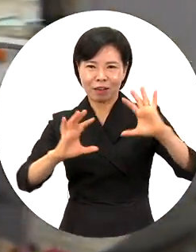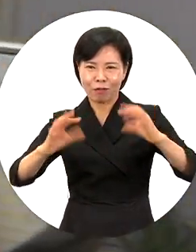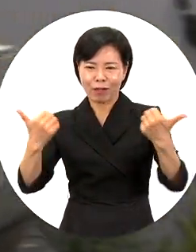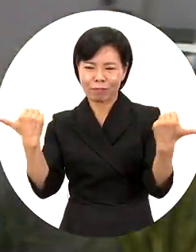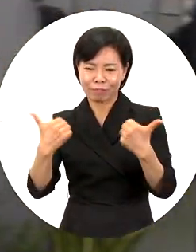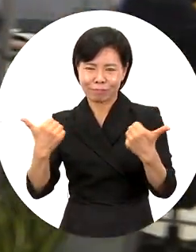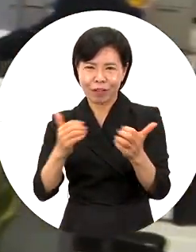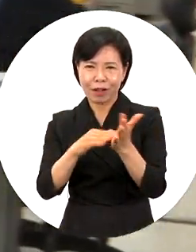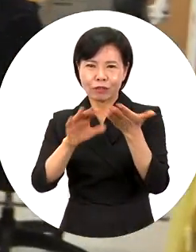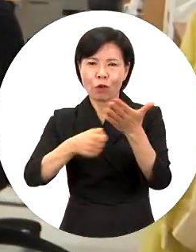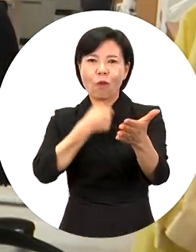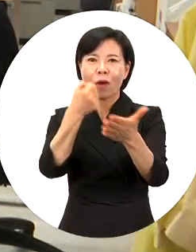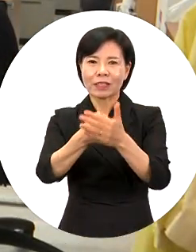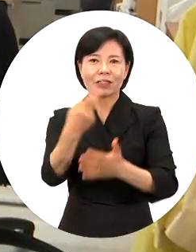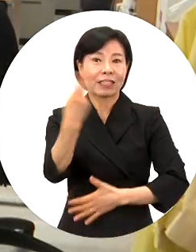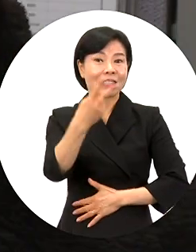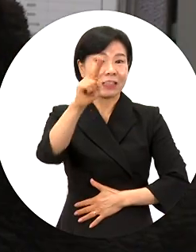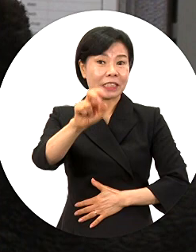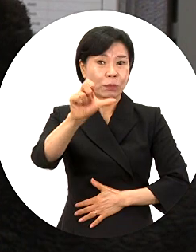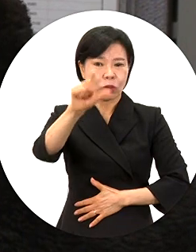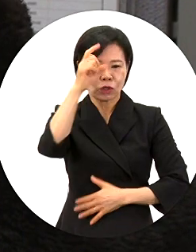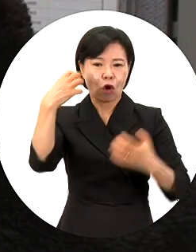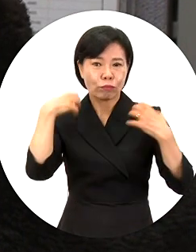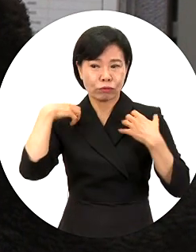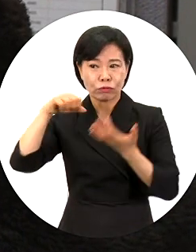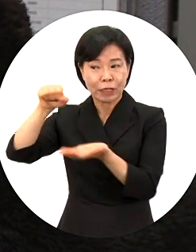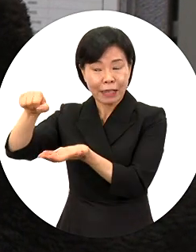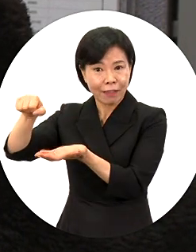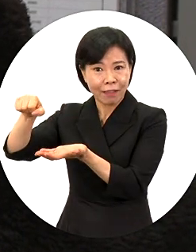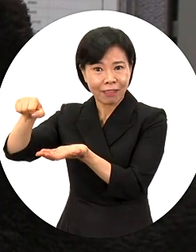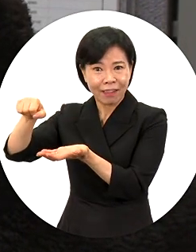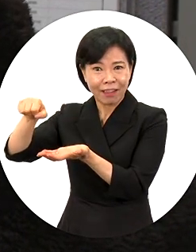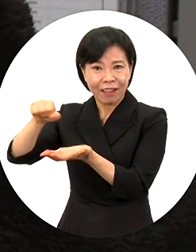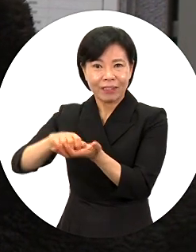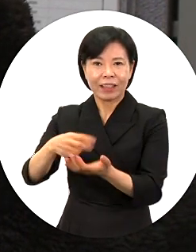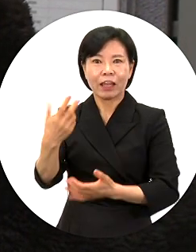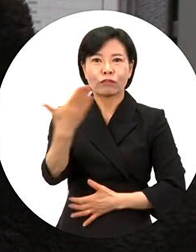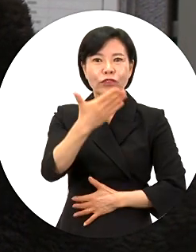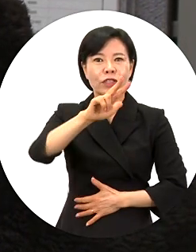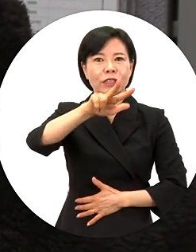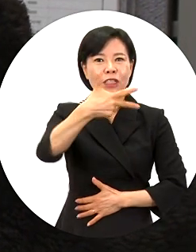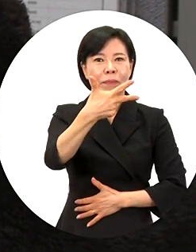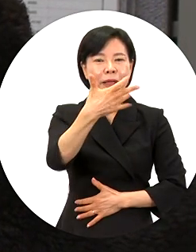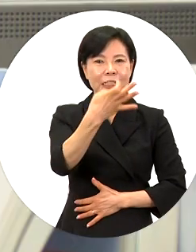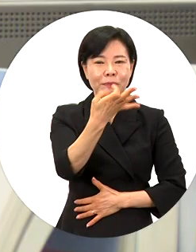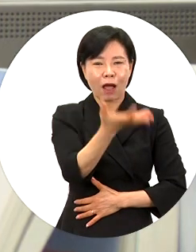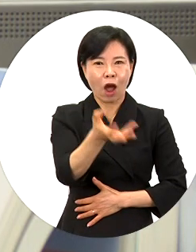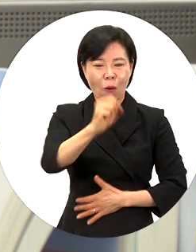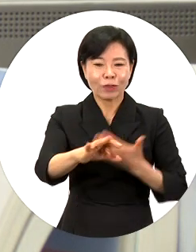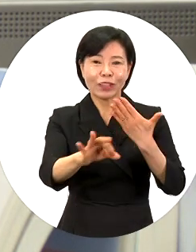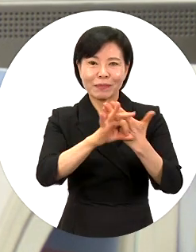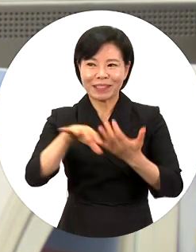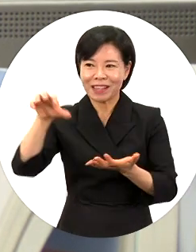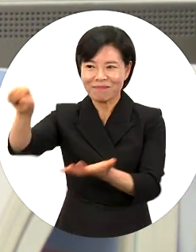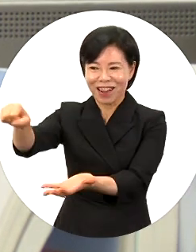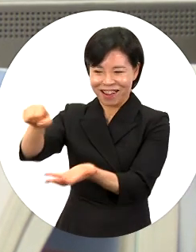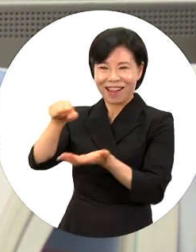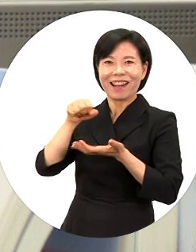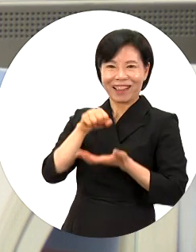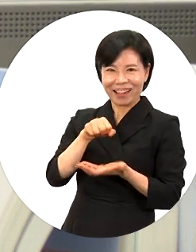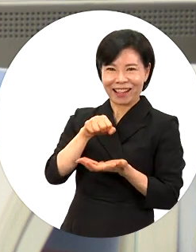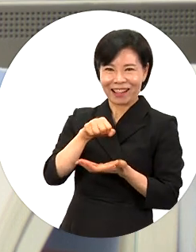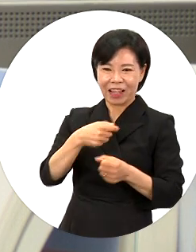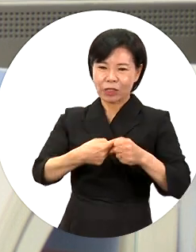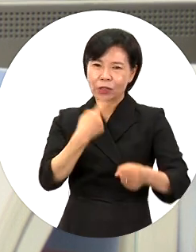27일 국무회의를 통해 확정된 2025년도 정부 예산안에서 국비 1조 9,714억 원을 잠정